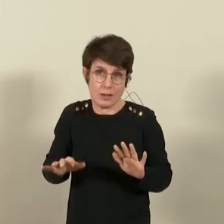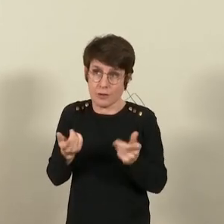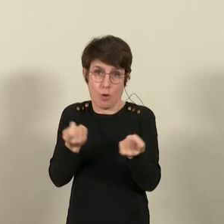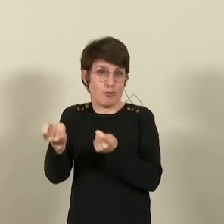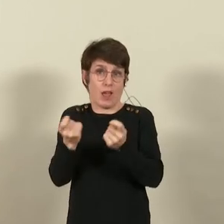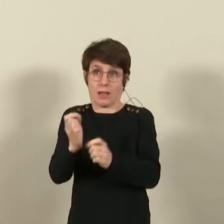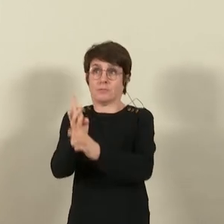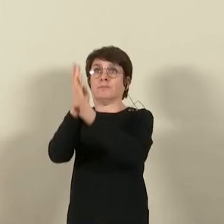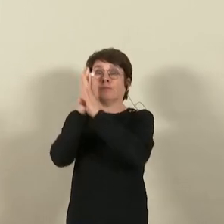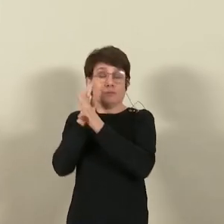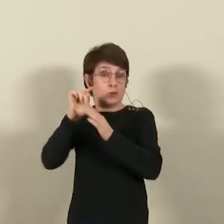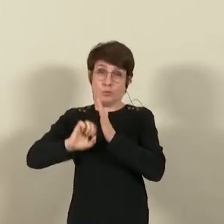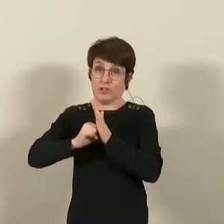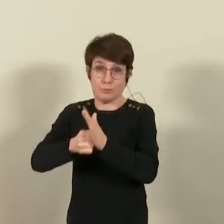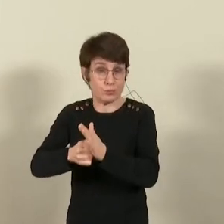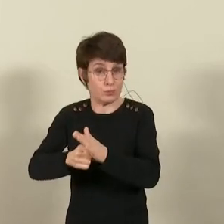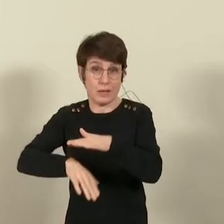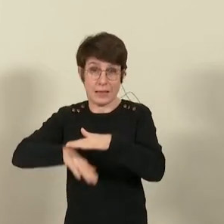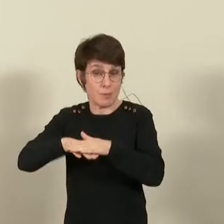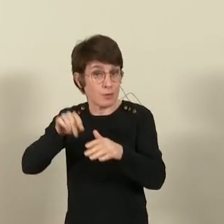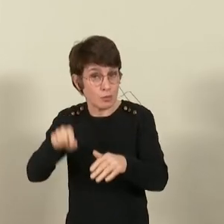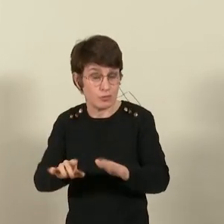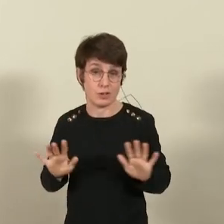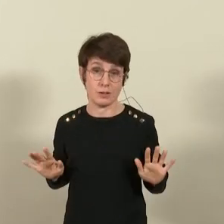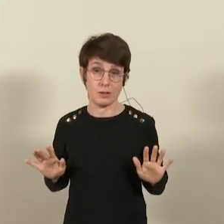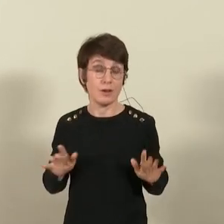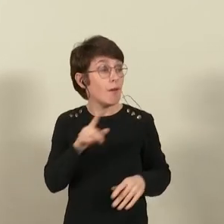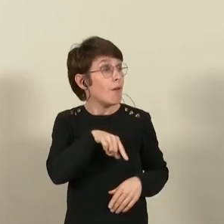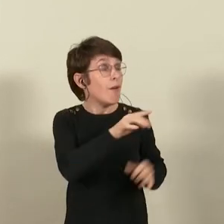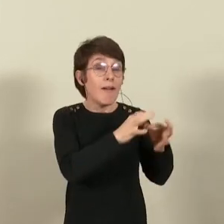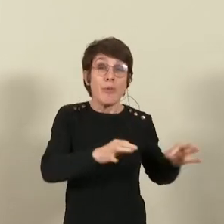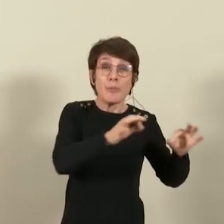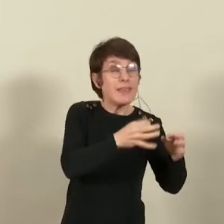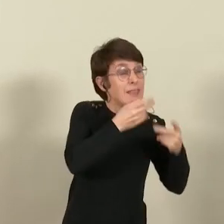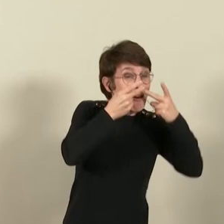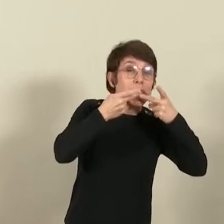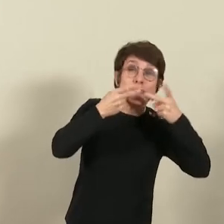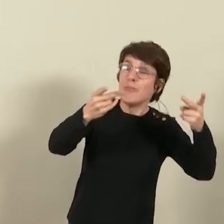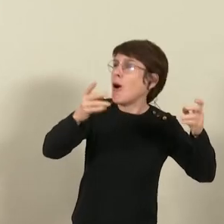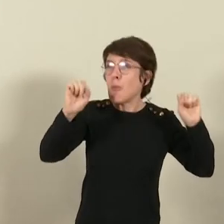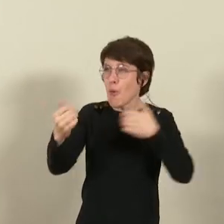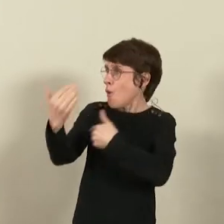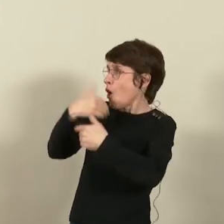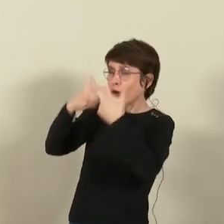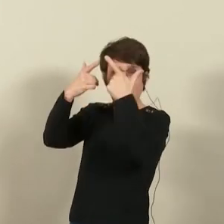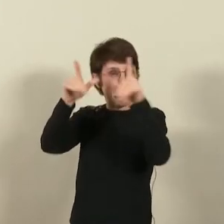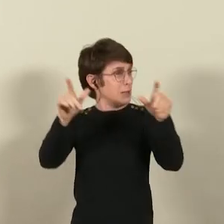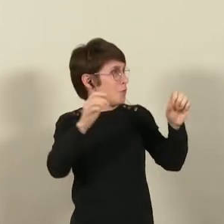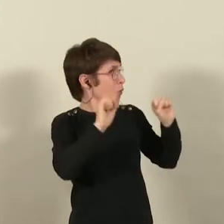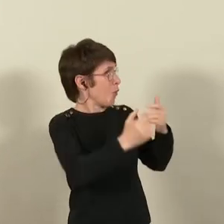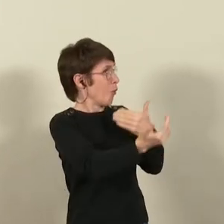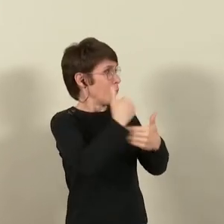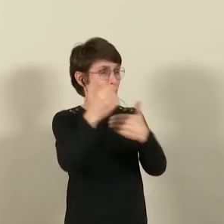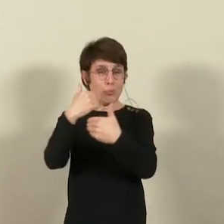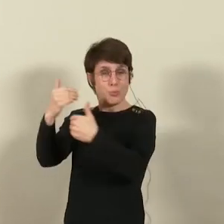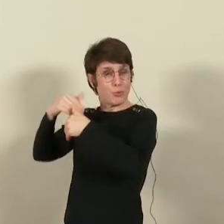euh aucun pays au monde ne dit que on peut entrer sur le territoire quand on a décidé soi-même aux conditions qu'on